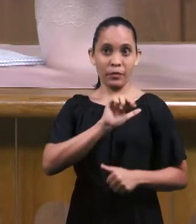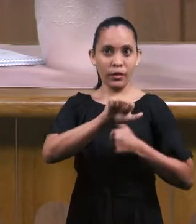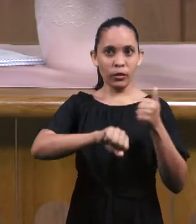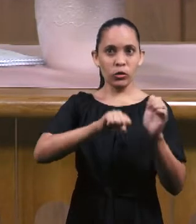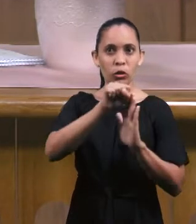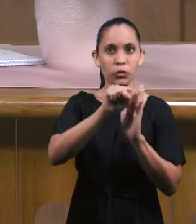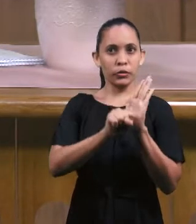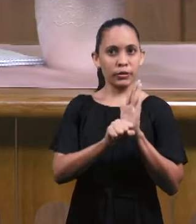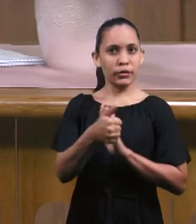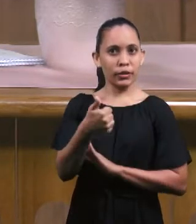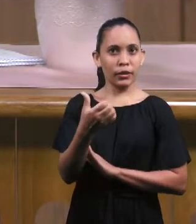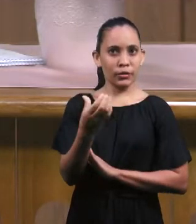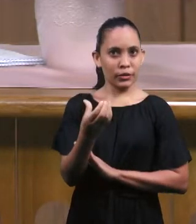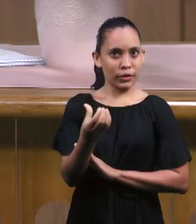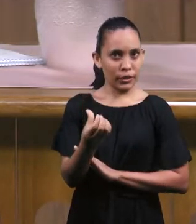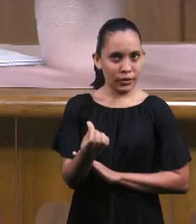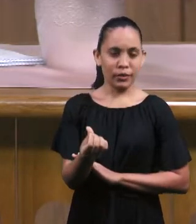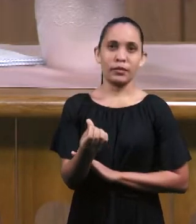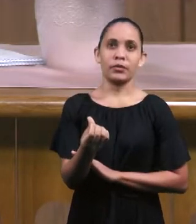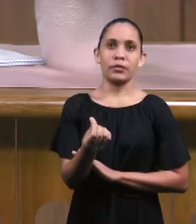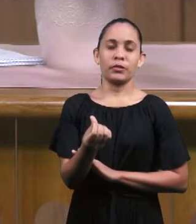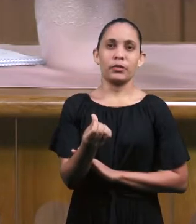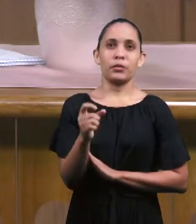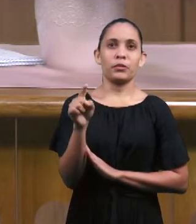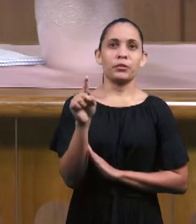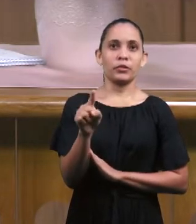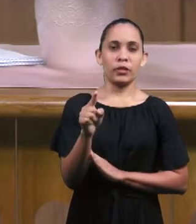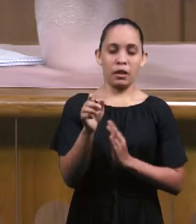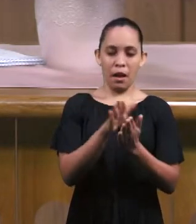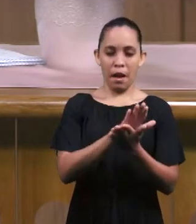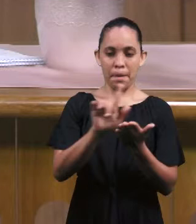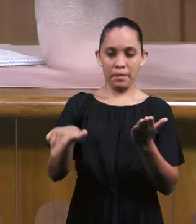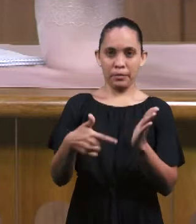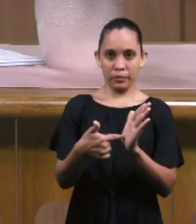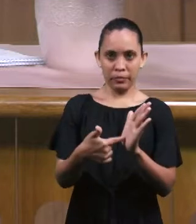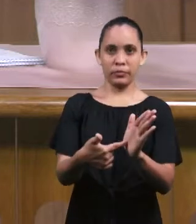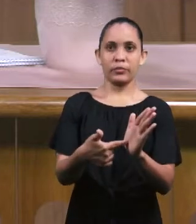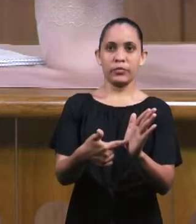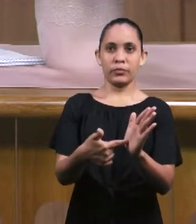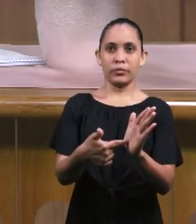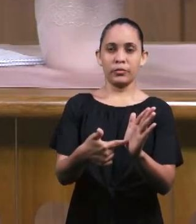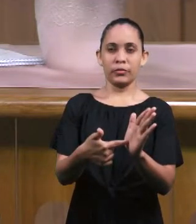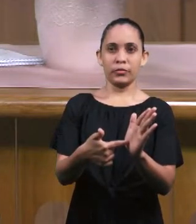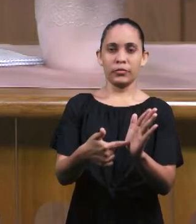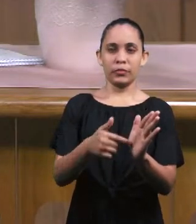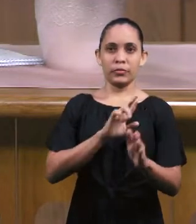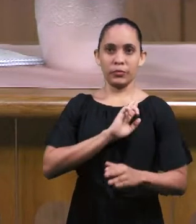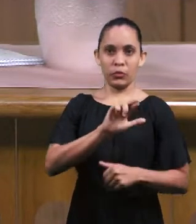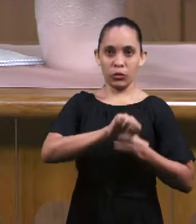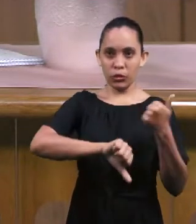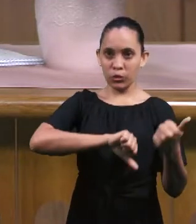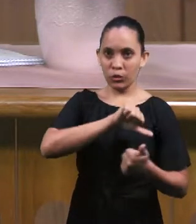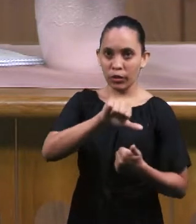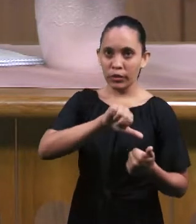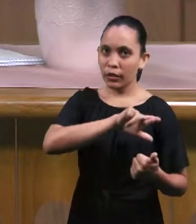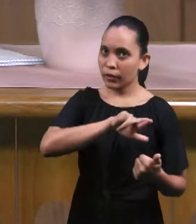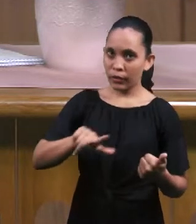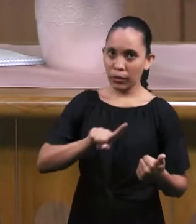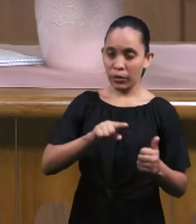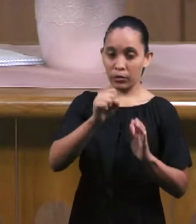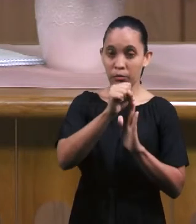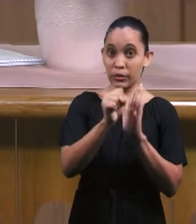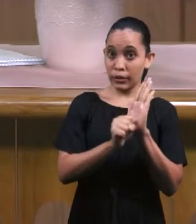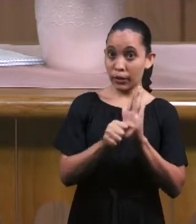vous n'allez pas dire qu'était la Bible qui a fait la réforme. Non. Le